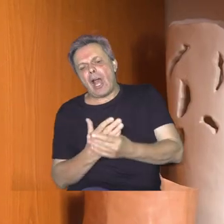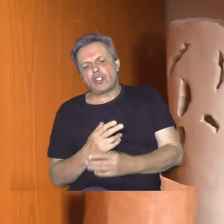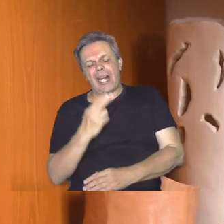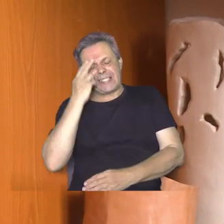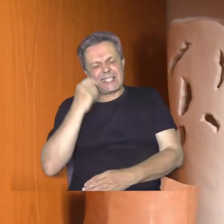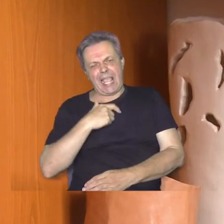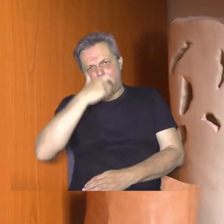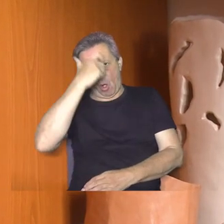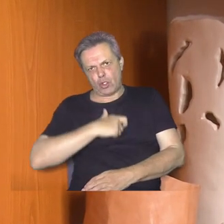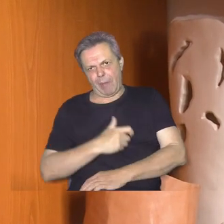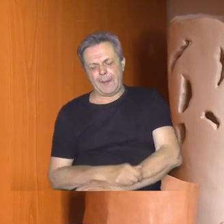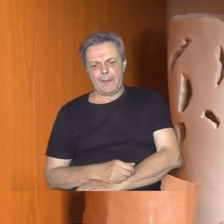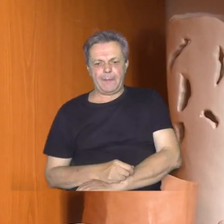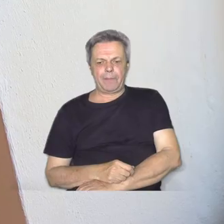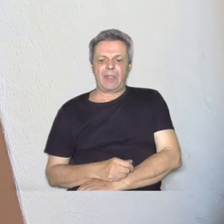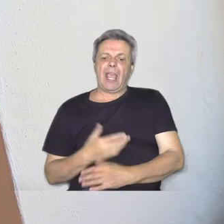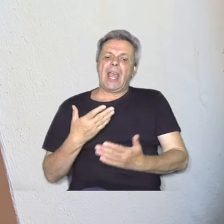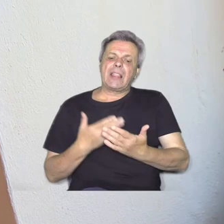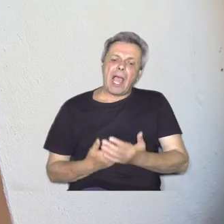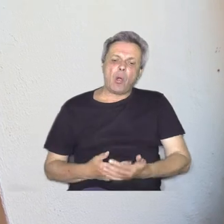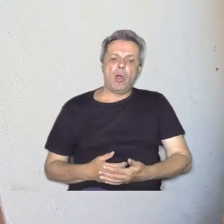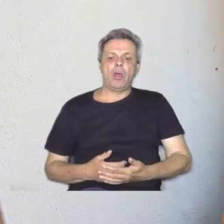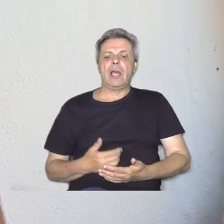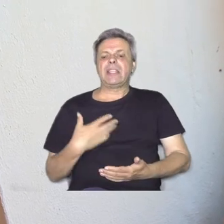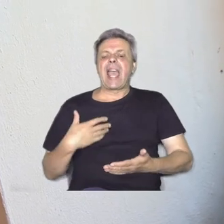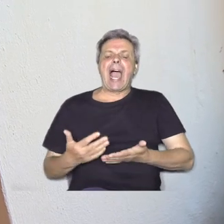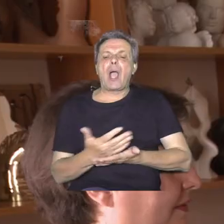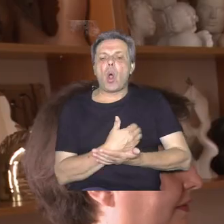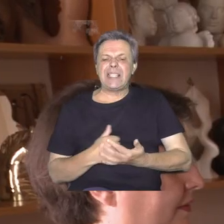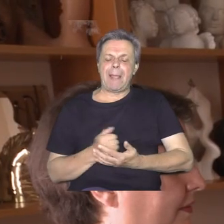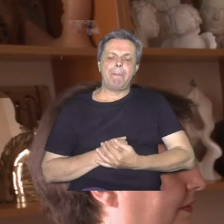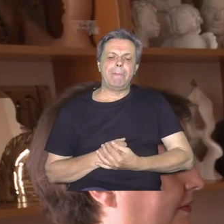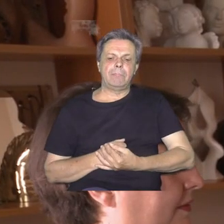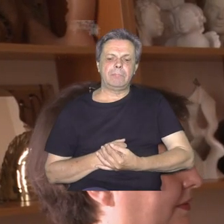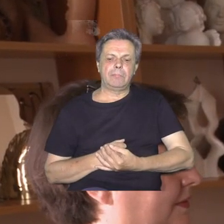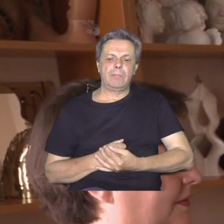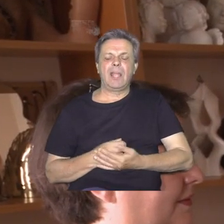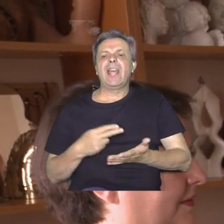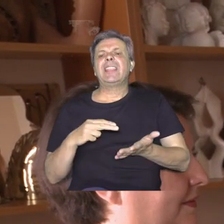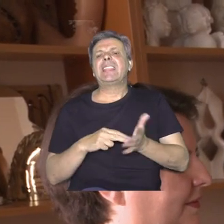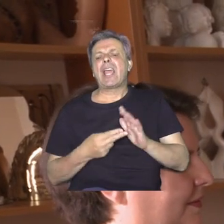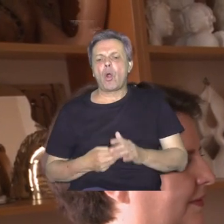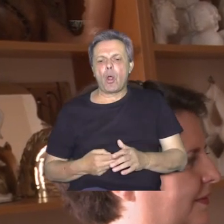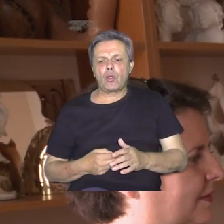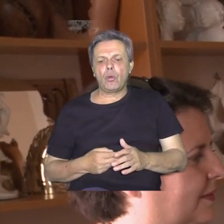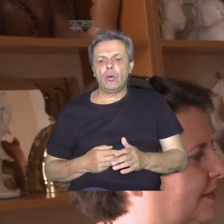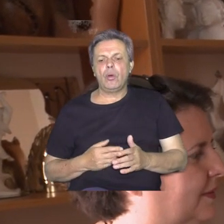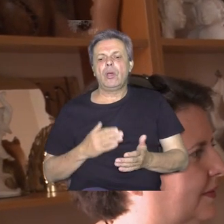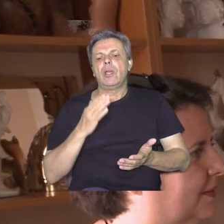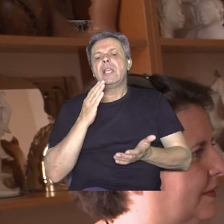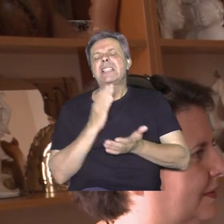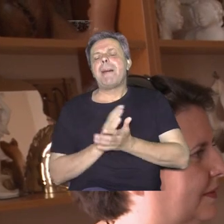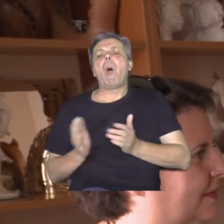za slijepe osobe. Tako da ja koristim tehnologiju samo